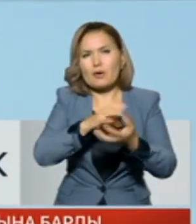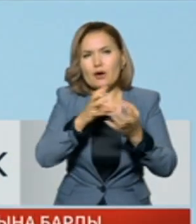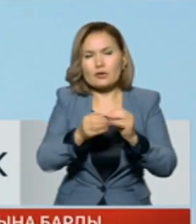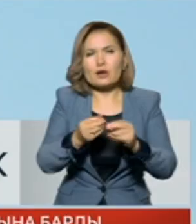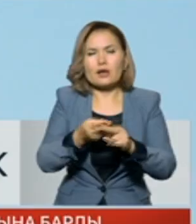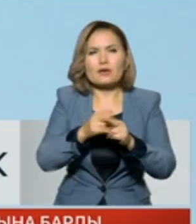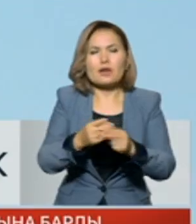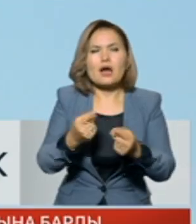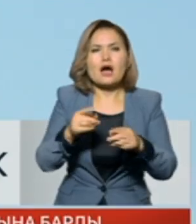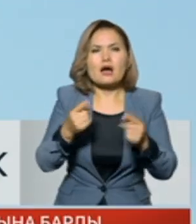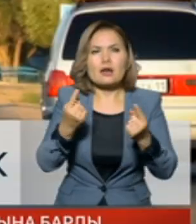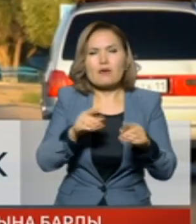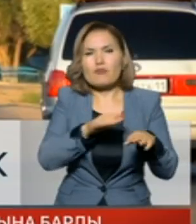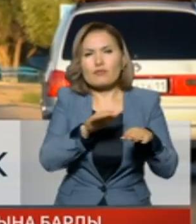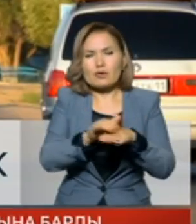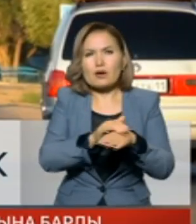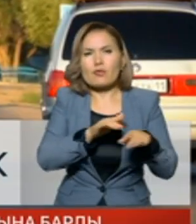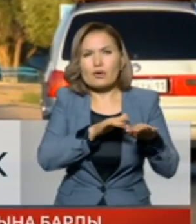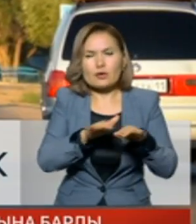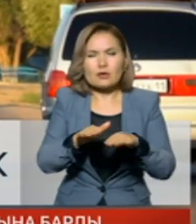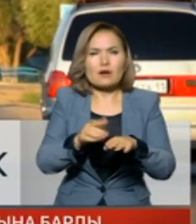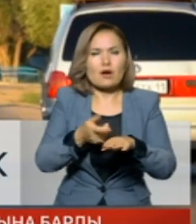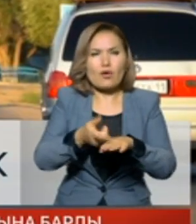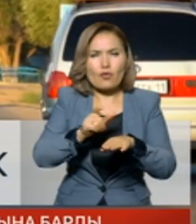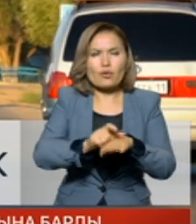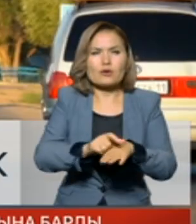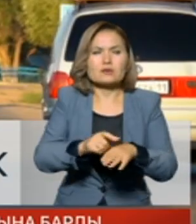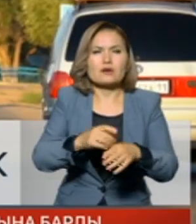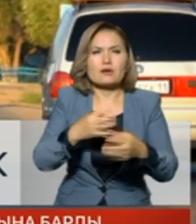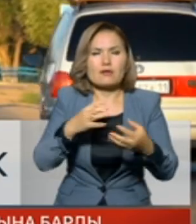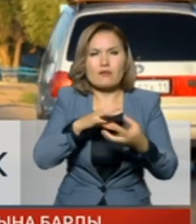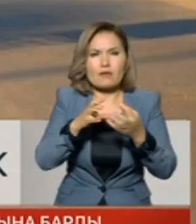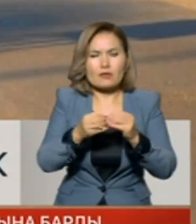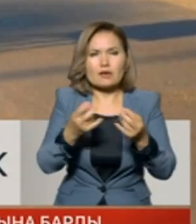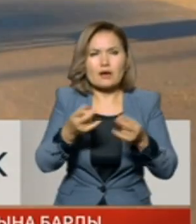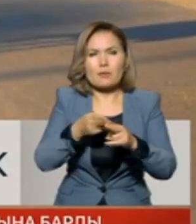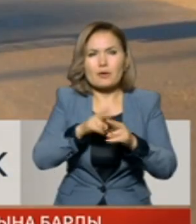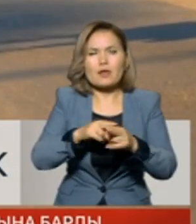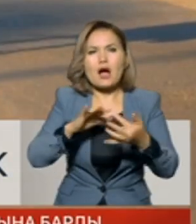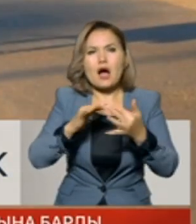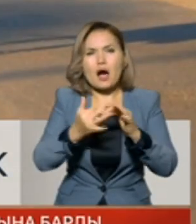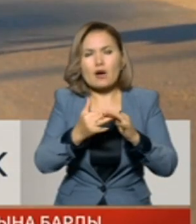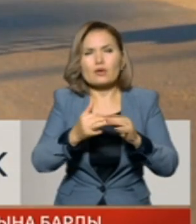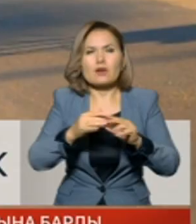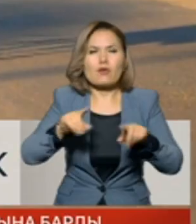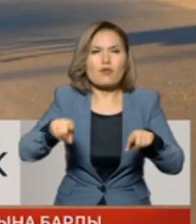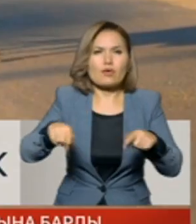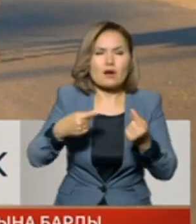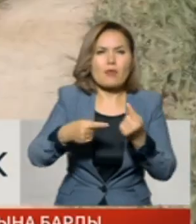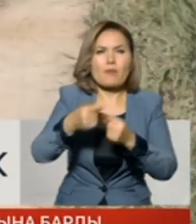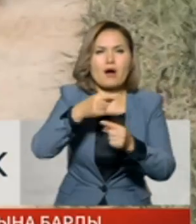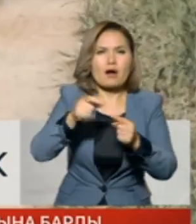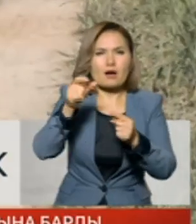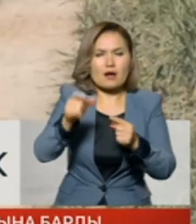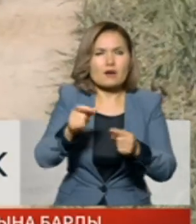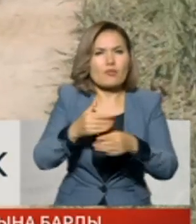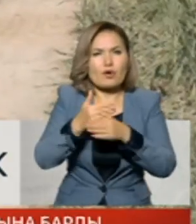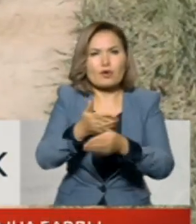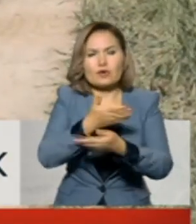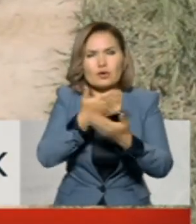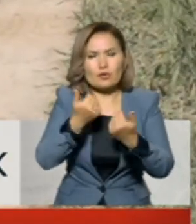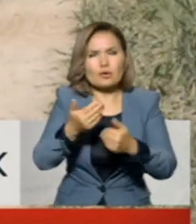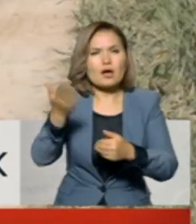мұндай игі бастамалар санаулы. Өңірде әлде жерді меншіктеп, ауылдың жағдайына қараспайтын кәсіп иелері бар. Былтыр